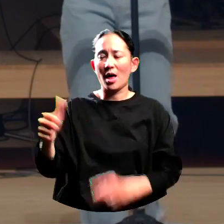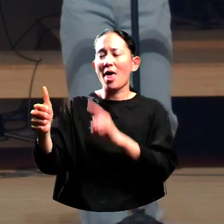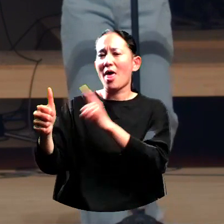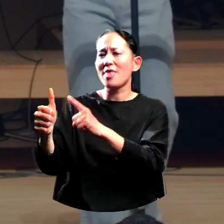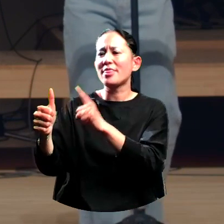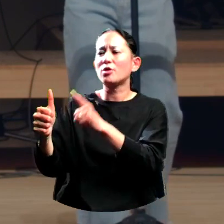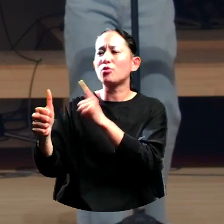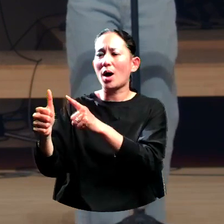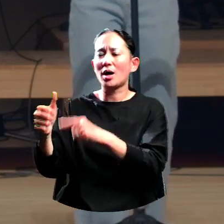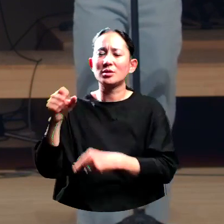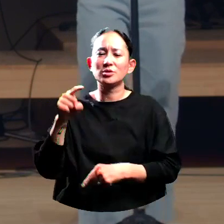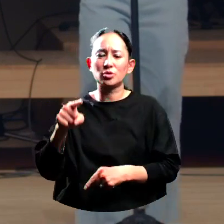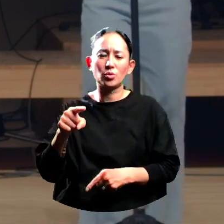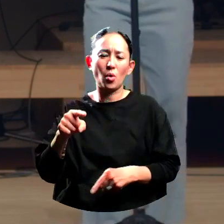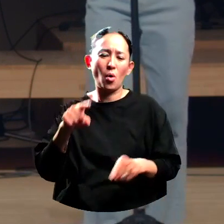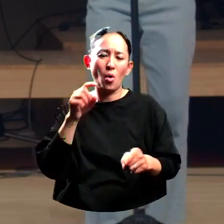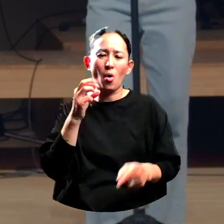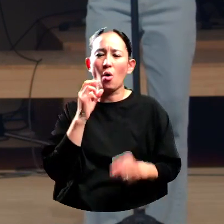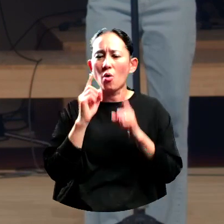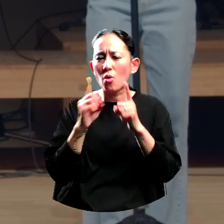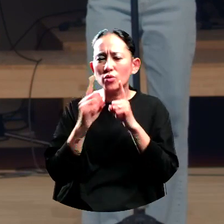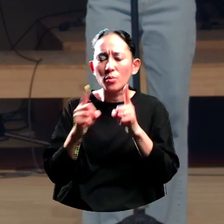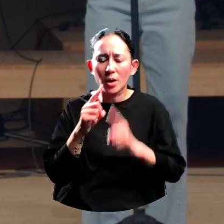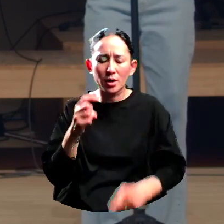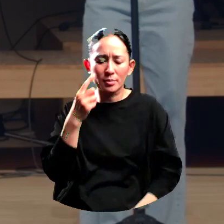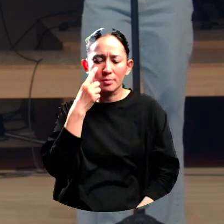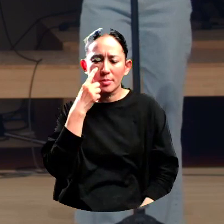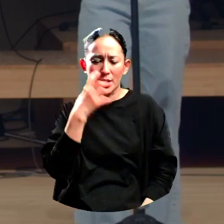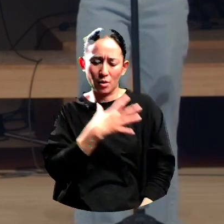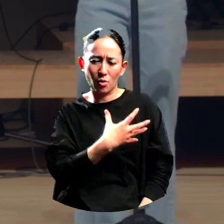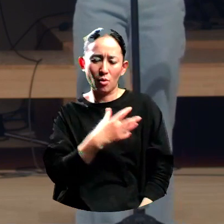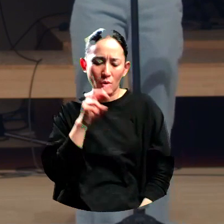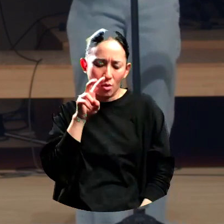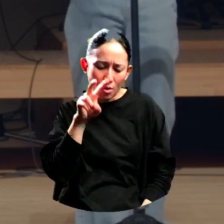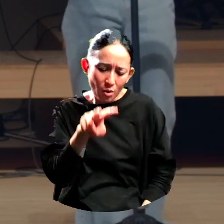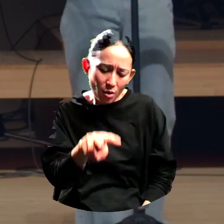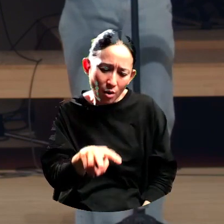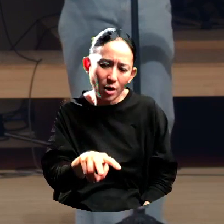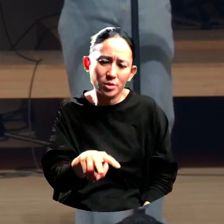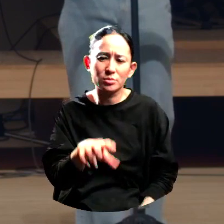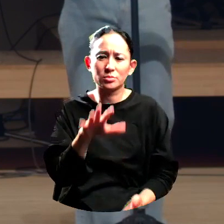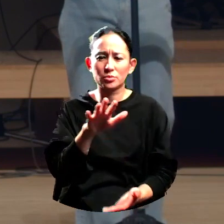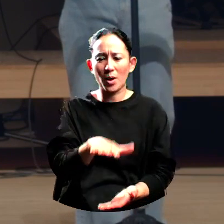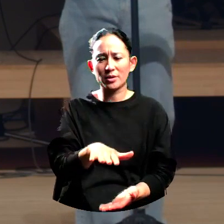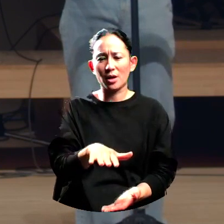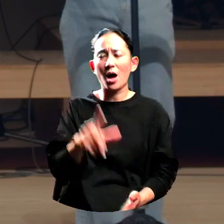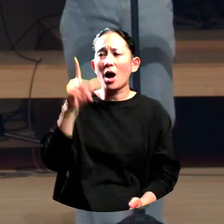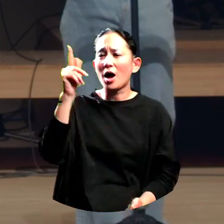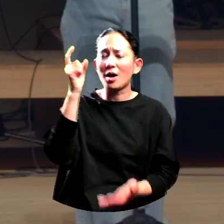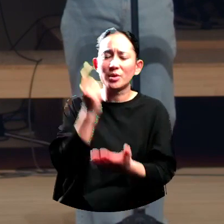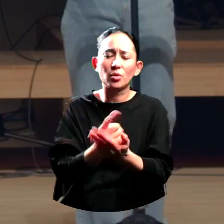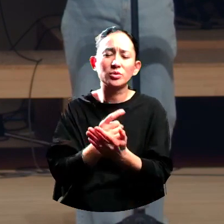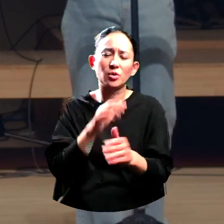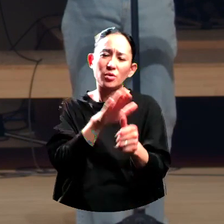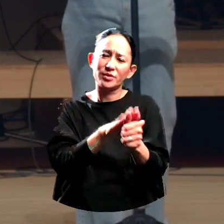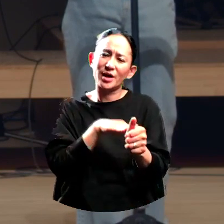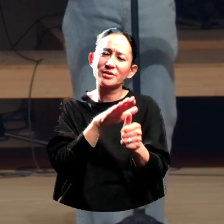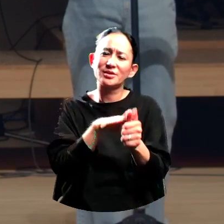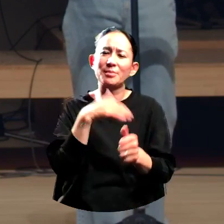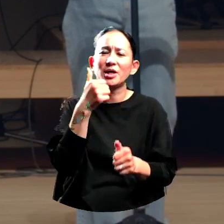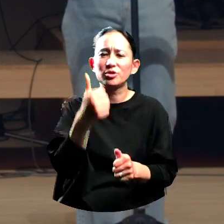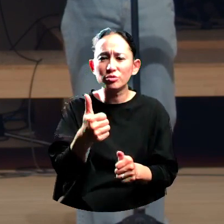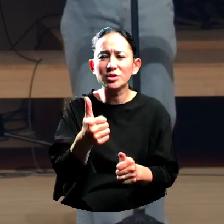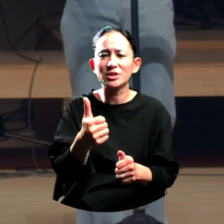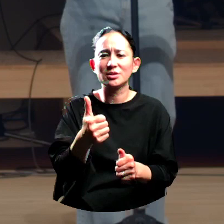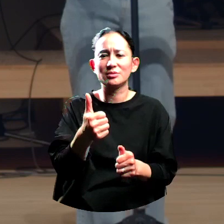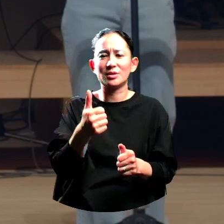his heart was captured and moved by the word that was written. 神こそ慰め主。 God is our comfort. 歴史の支配者。 The ruler